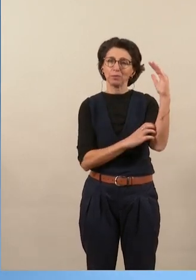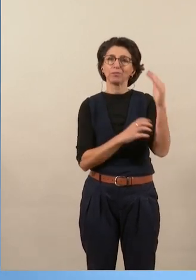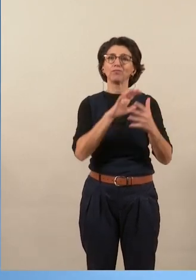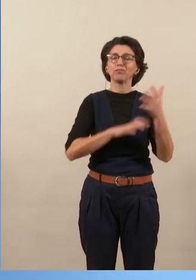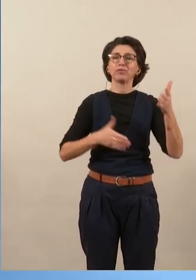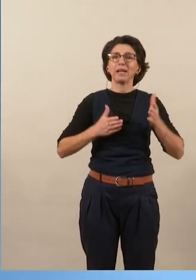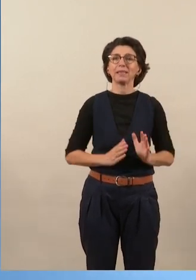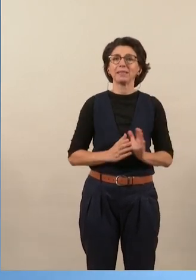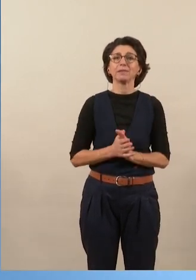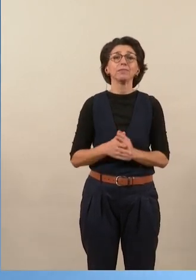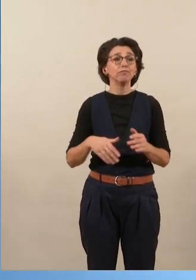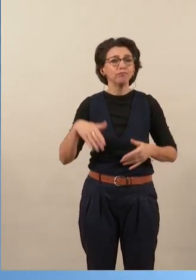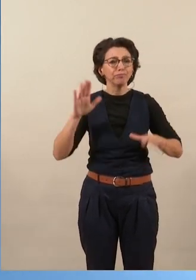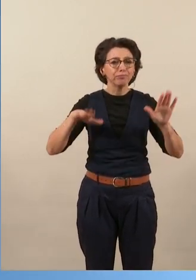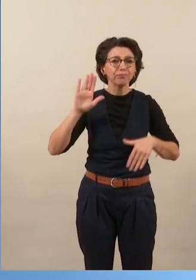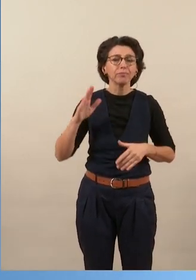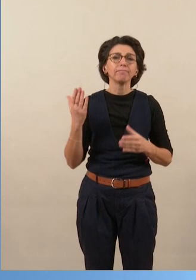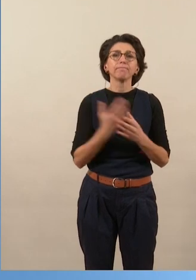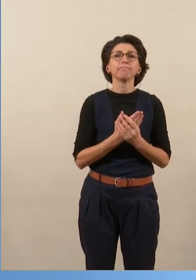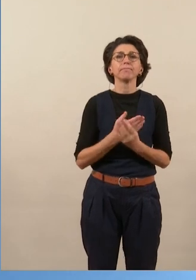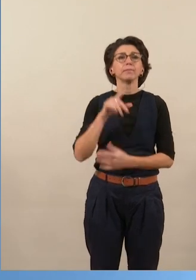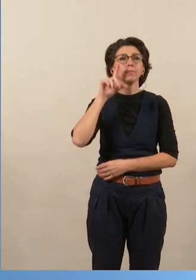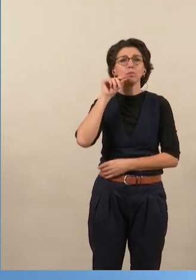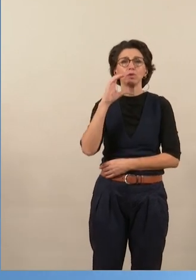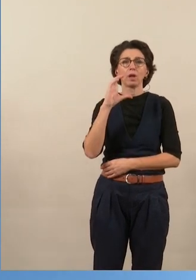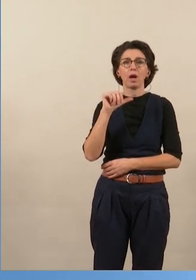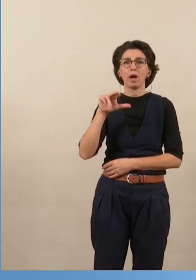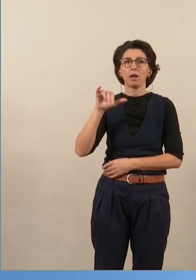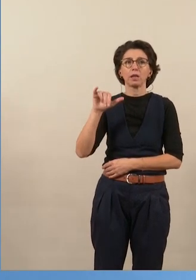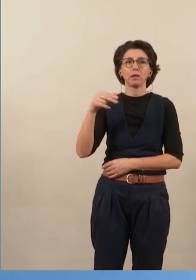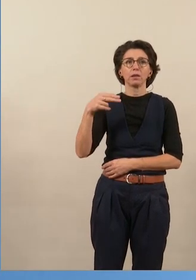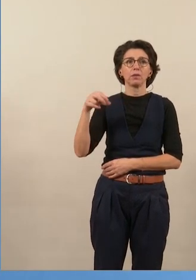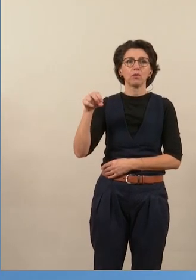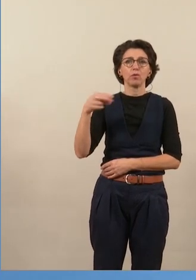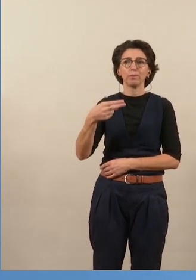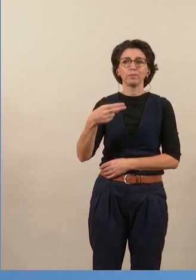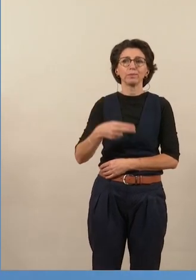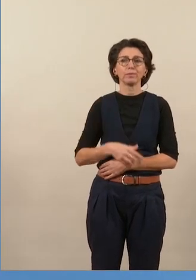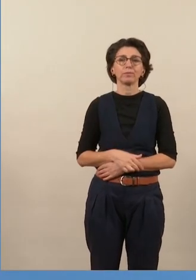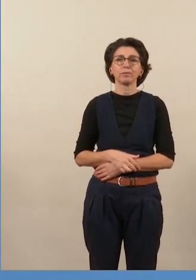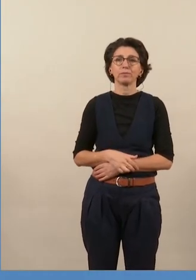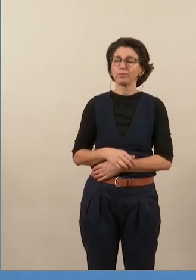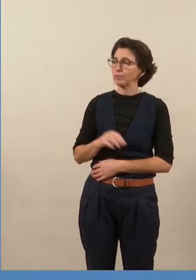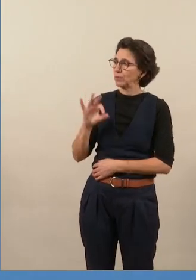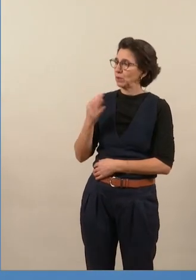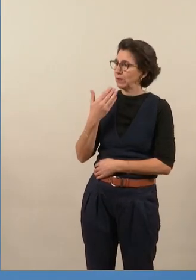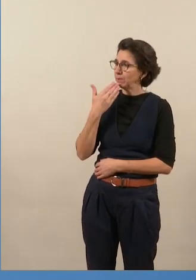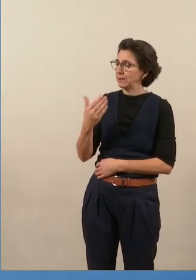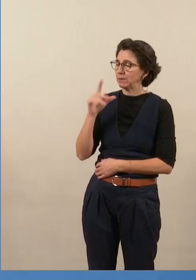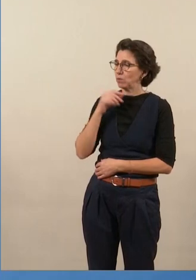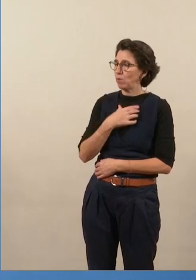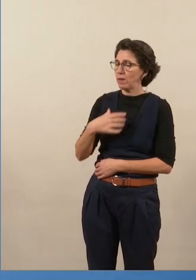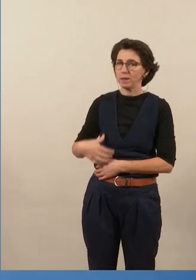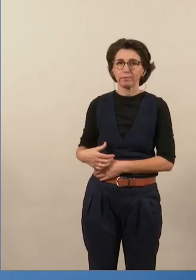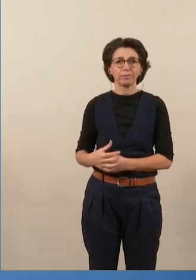a-t-il des demandes d'intervention Monsieur carignnon Vous AVEZ LA PAROLE oui merci Monsieur le Maire je voudrais